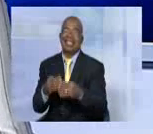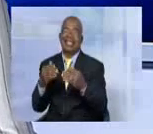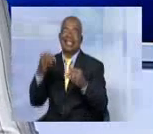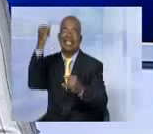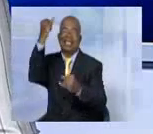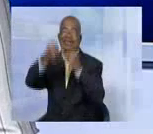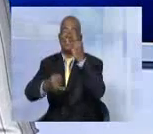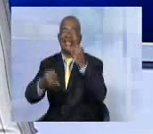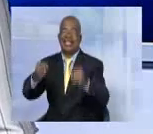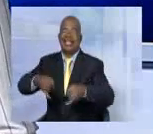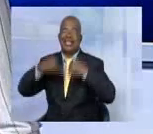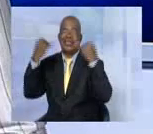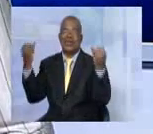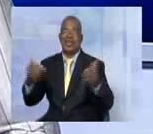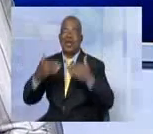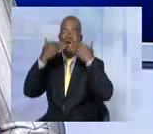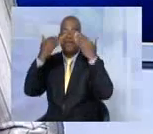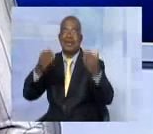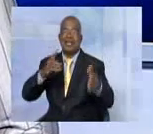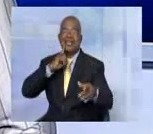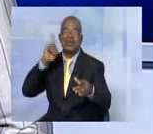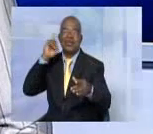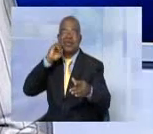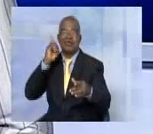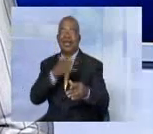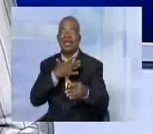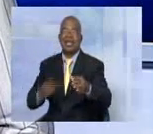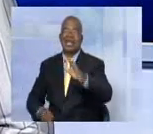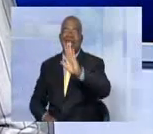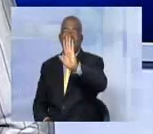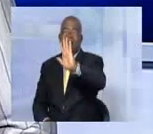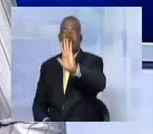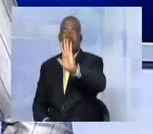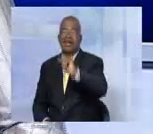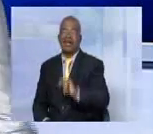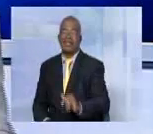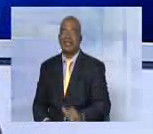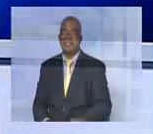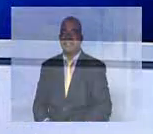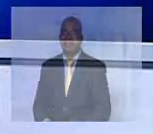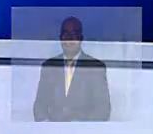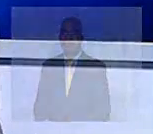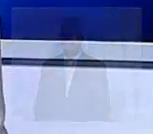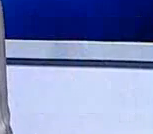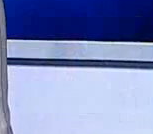mettent fin à ce journal. Merci de l'avoir suivi. Excellent après-midi à vous sur RTI 1.